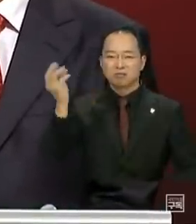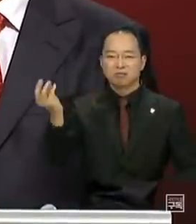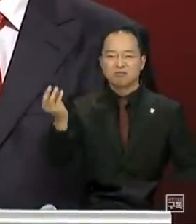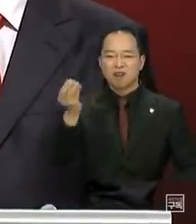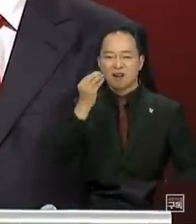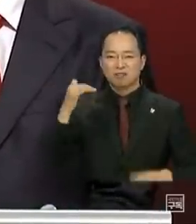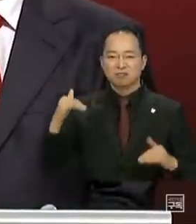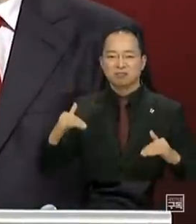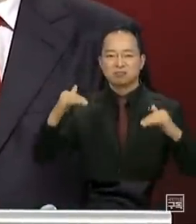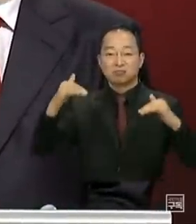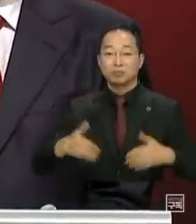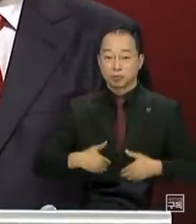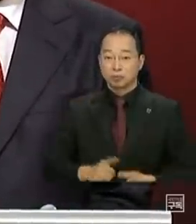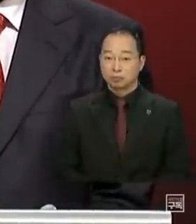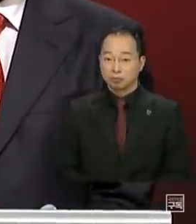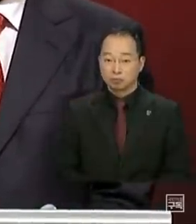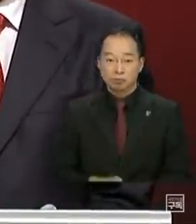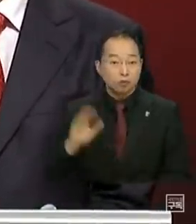되겠죠. 최근에 이제